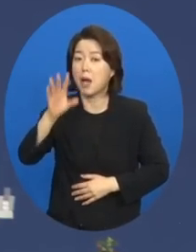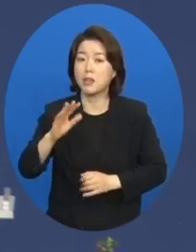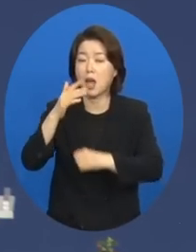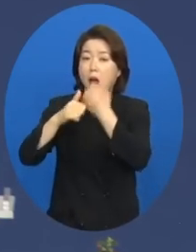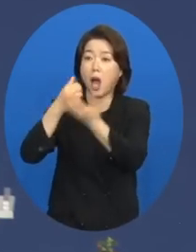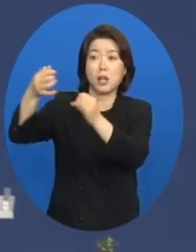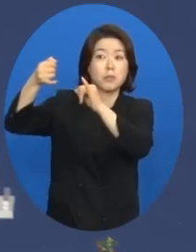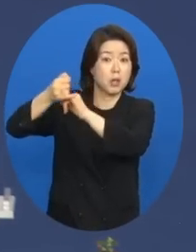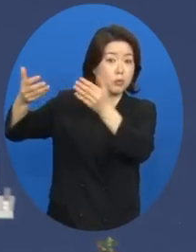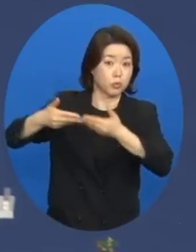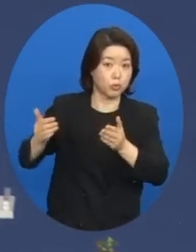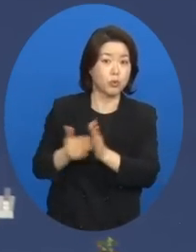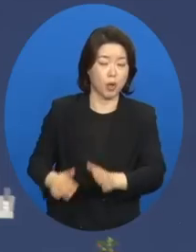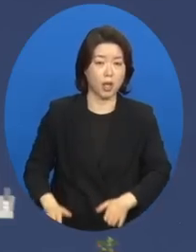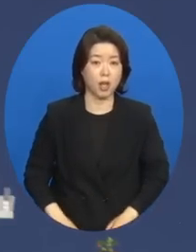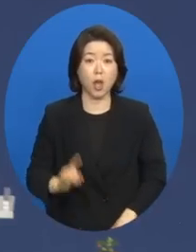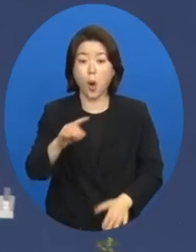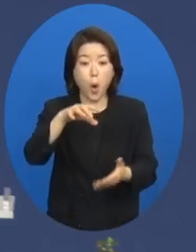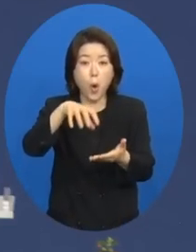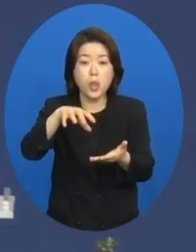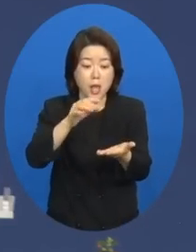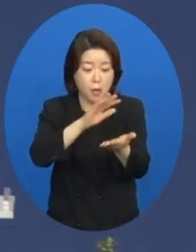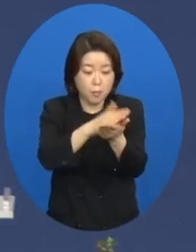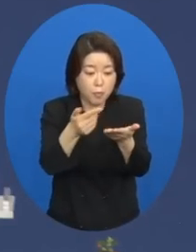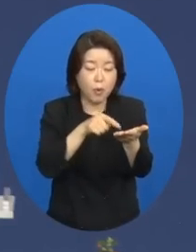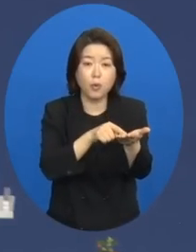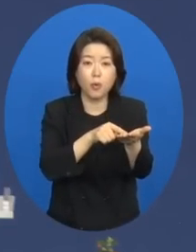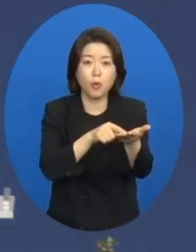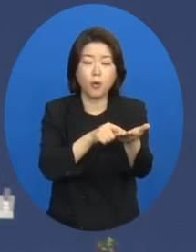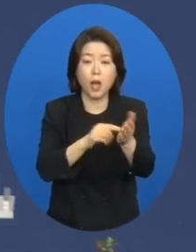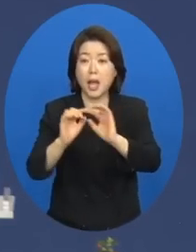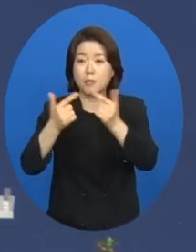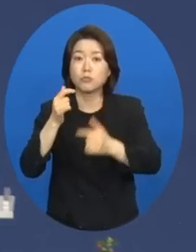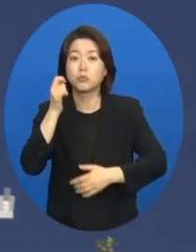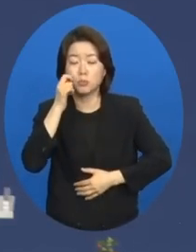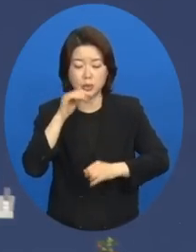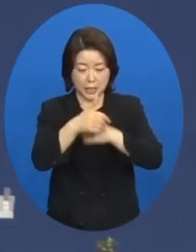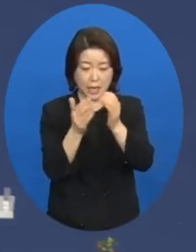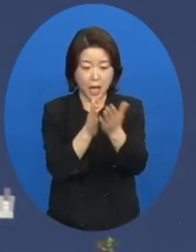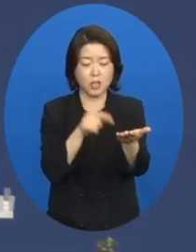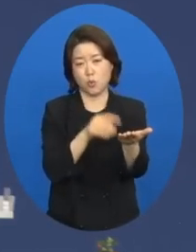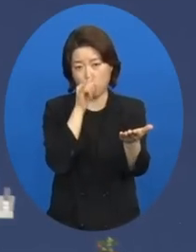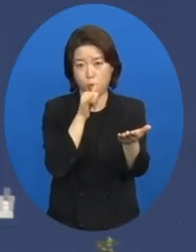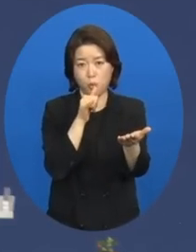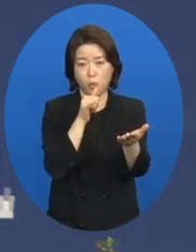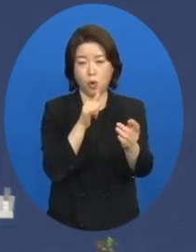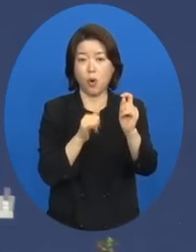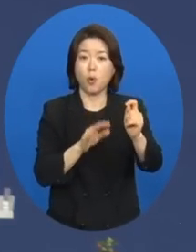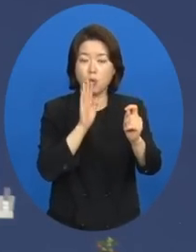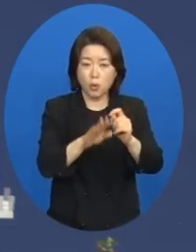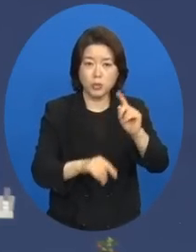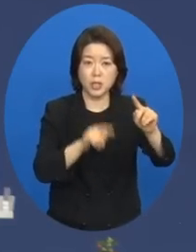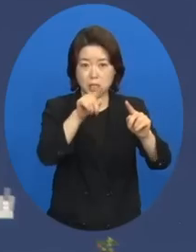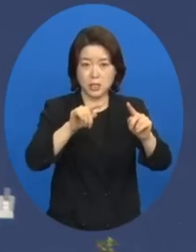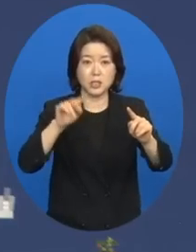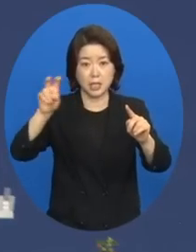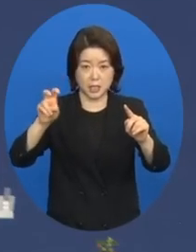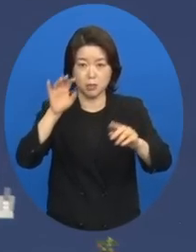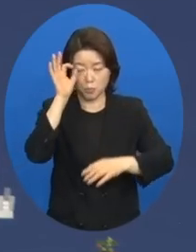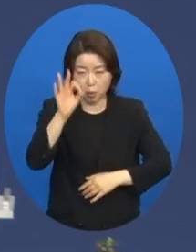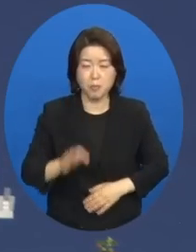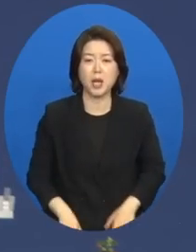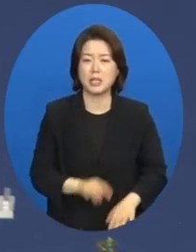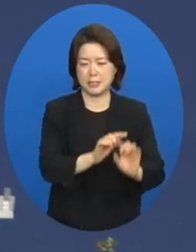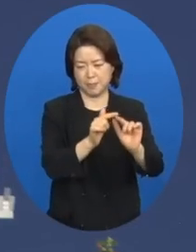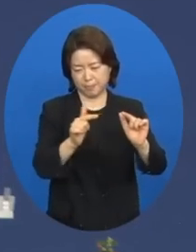하나님이 약속했다고요. 어디에? 부인도 못하도록 성경에. 그래서 고린도후서 1장 20절은요 이런 류의